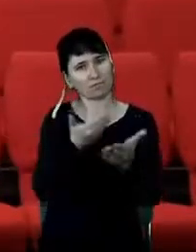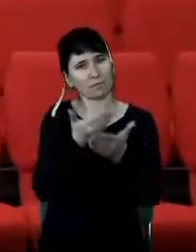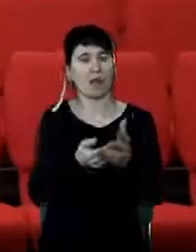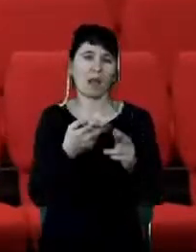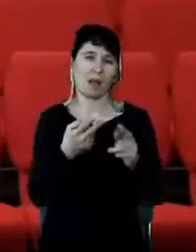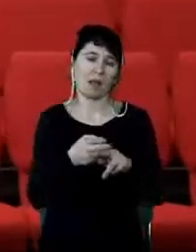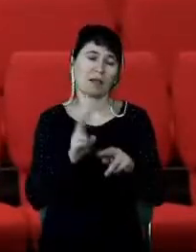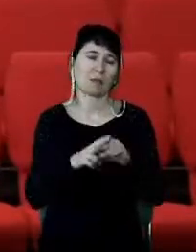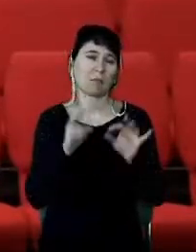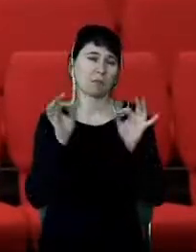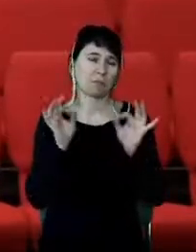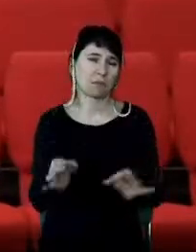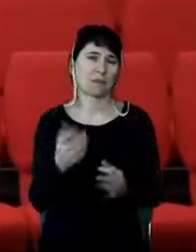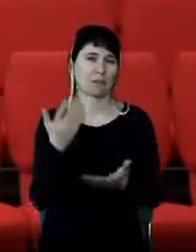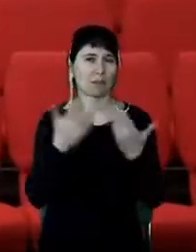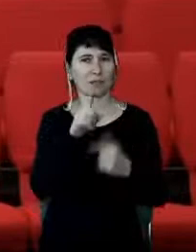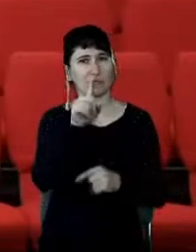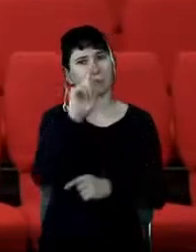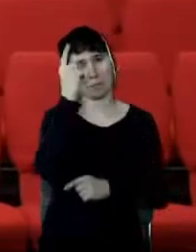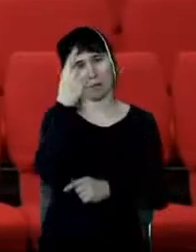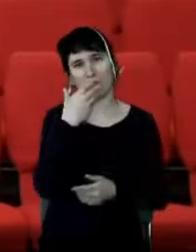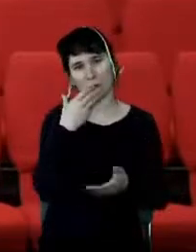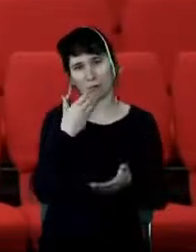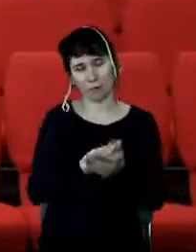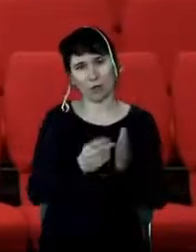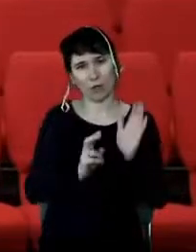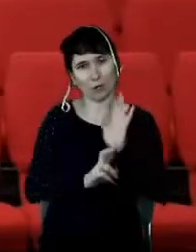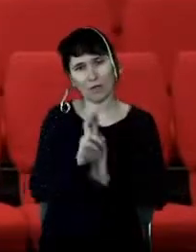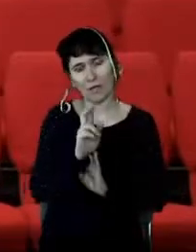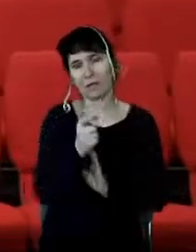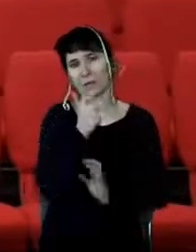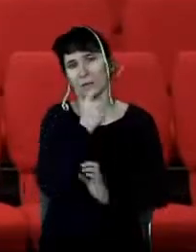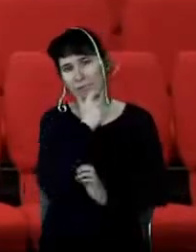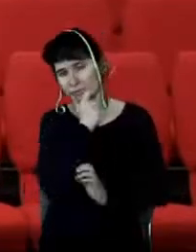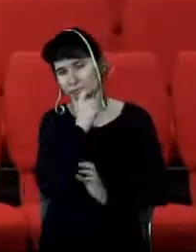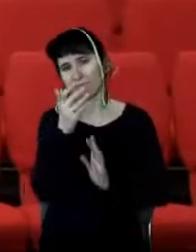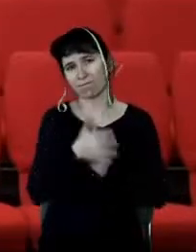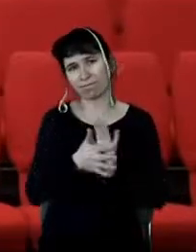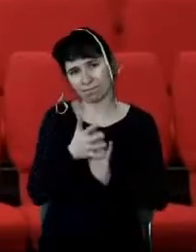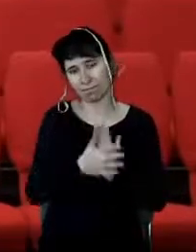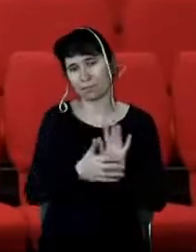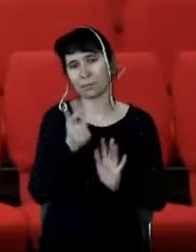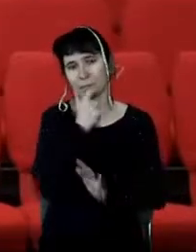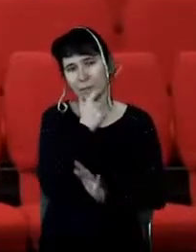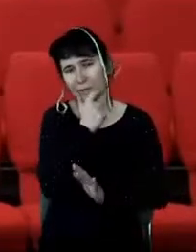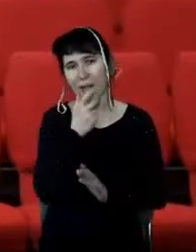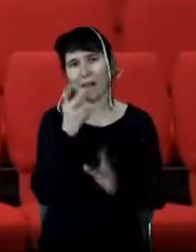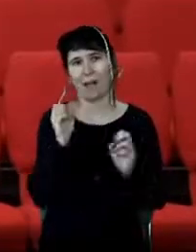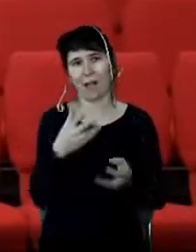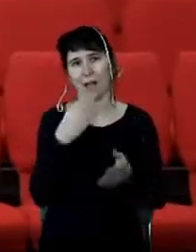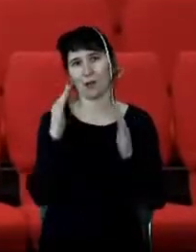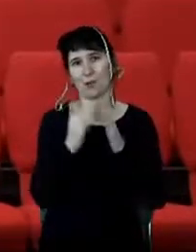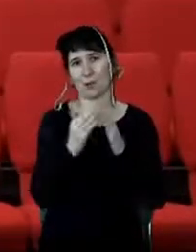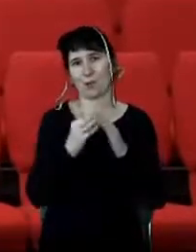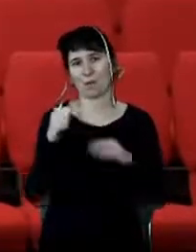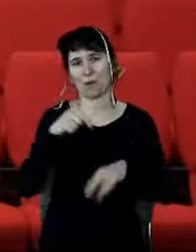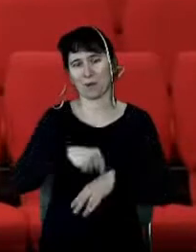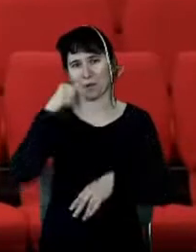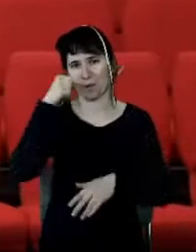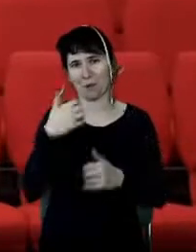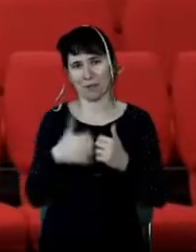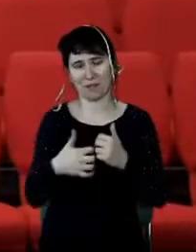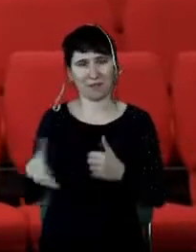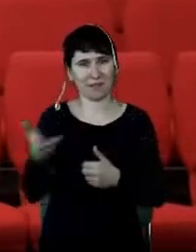поступок, це правильна традиція, це хороша традиція. Приходити в свою церкву, приходити додому і бути вдома